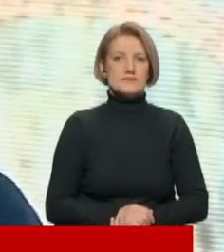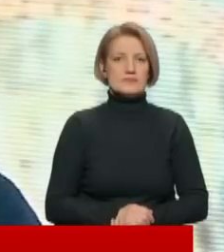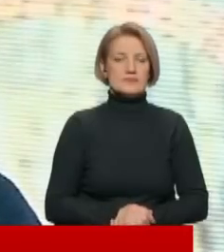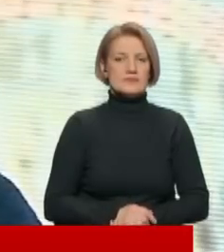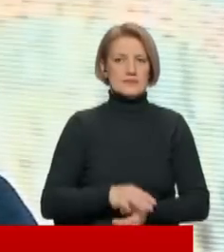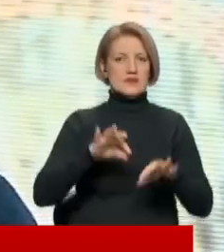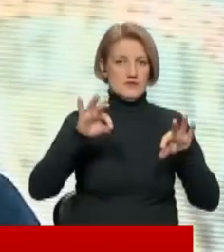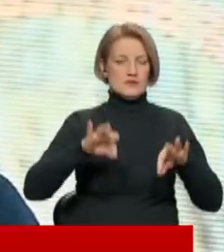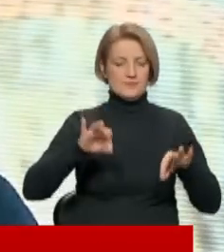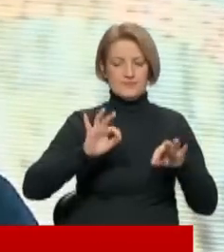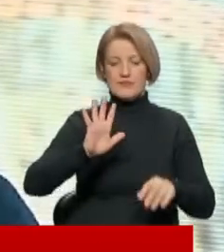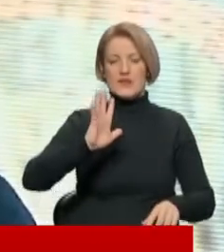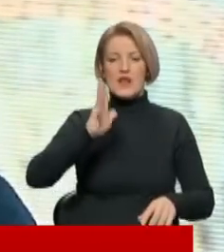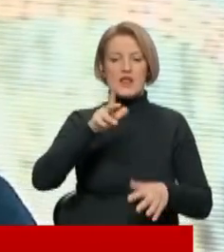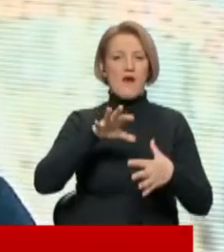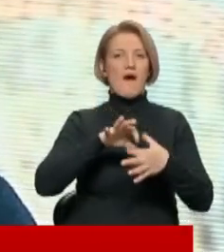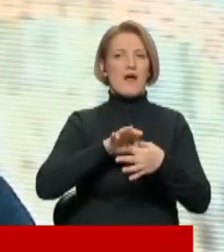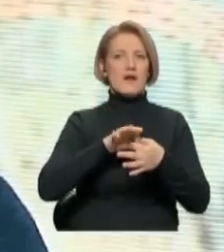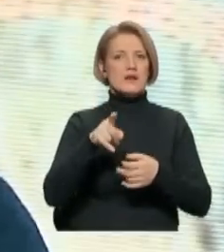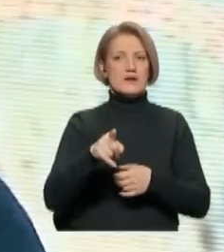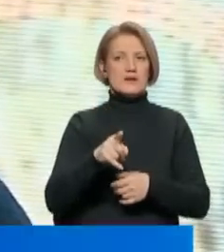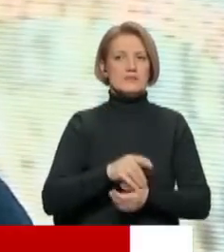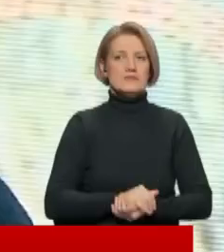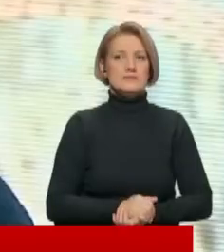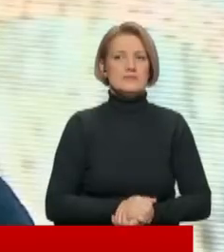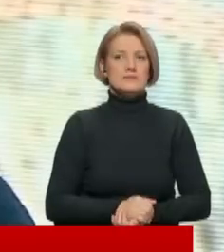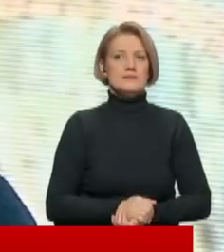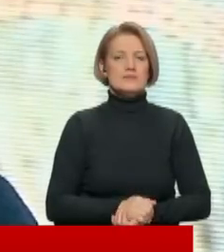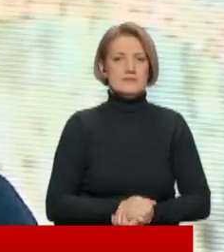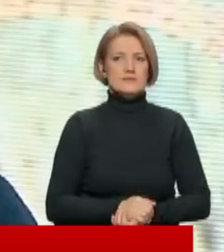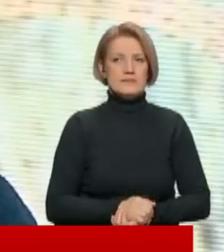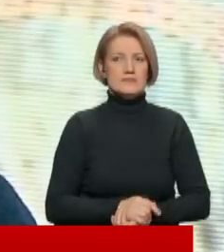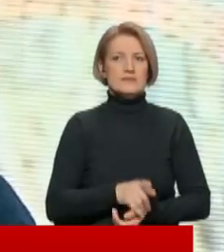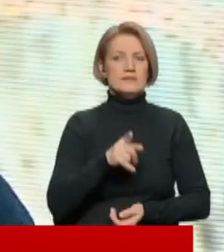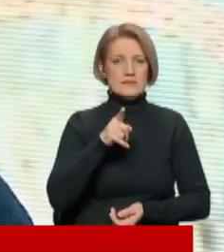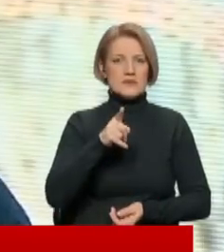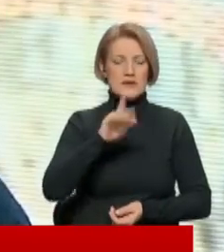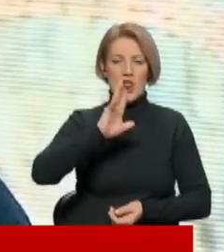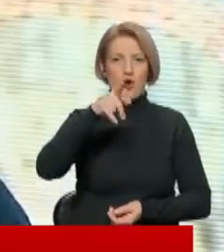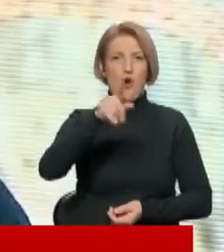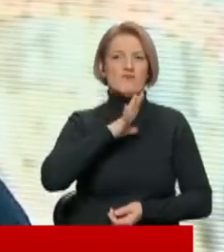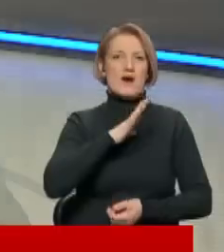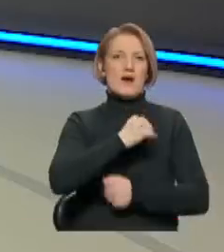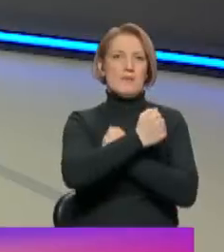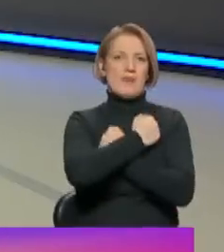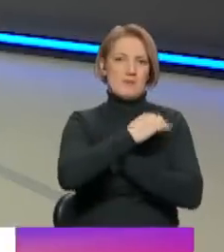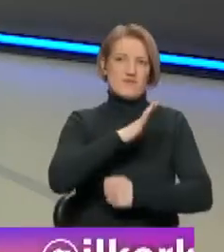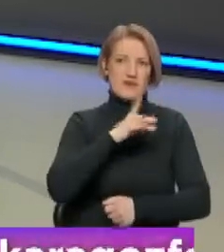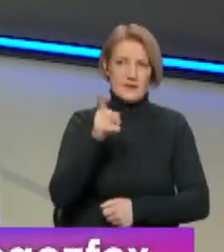Şimdi artık gelecekle ilgili embabbe gelecekte o var